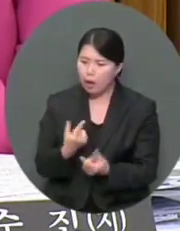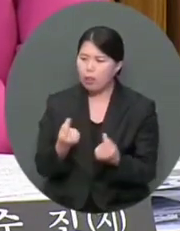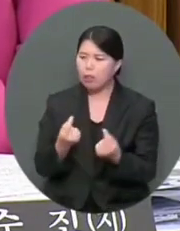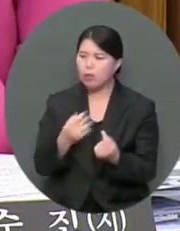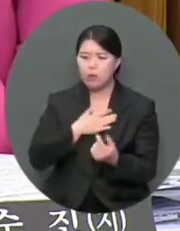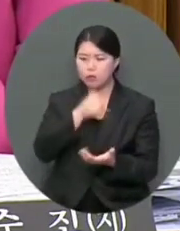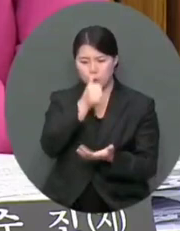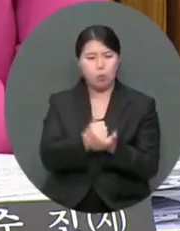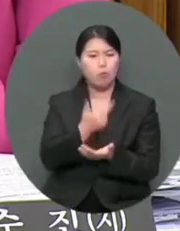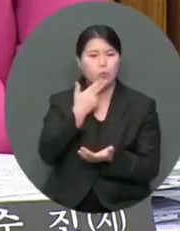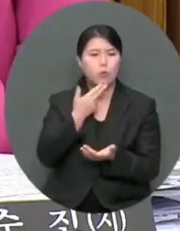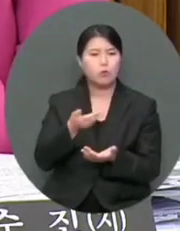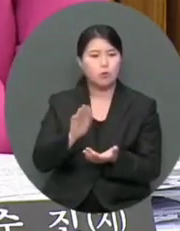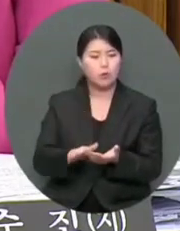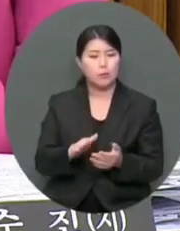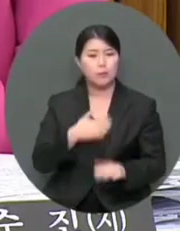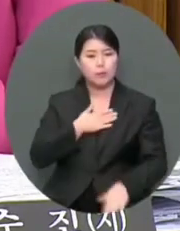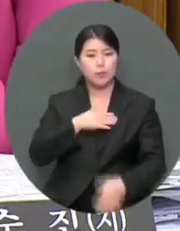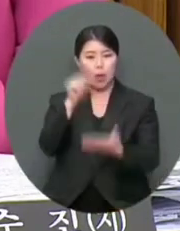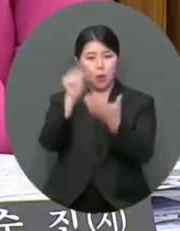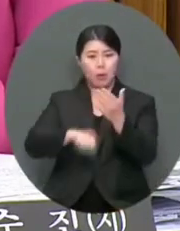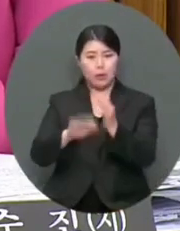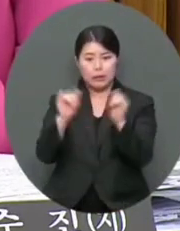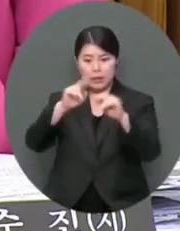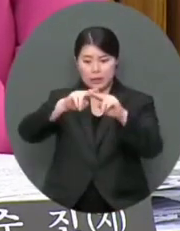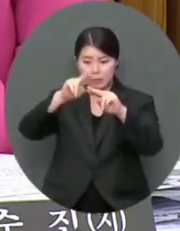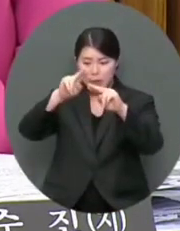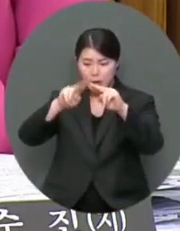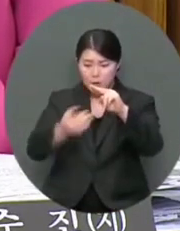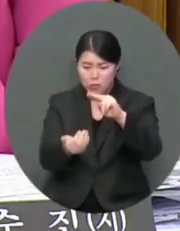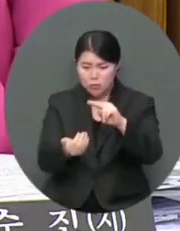저는 이 판사를 그만두기 전까지는 정말 몰랐어요.